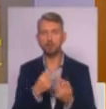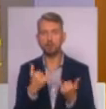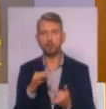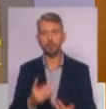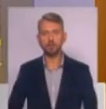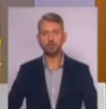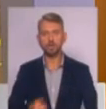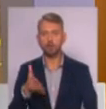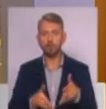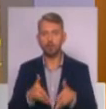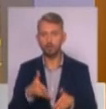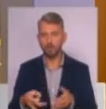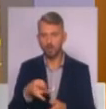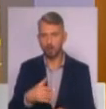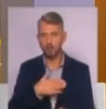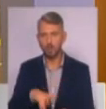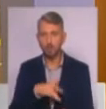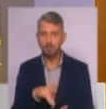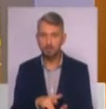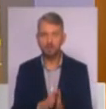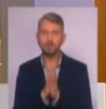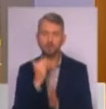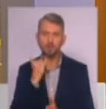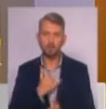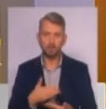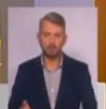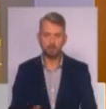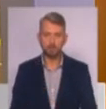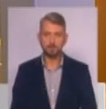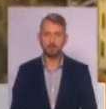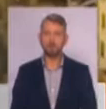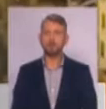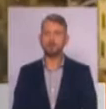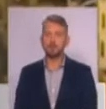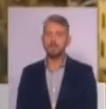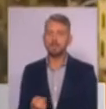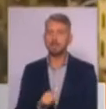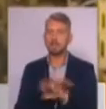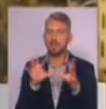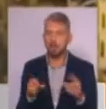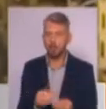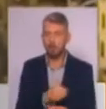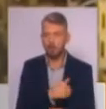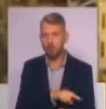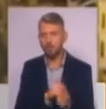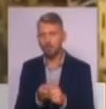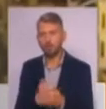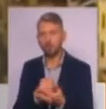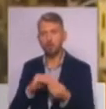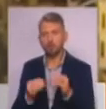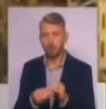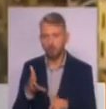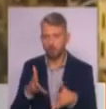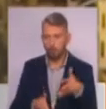життя у Оболонському районі нашого міста. Долучайтеся до нашої розмови. Пані Людмило, із загального, знову ж таки, хочу перейти саме до проблематики